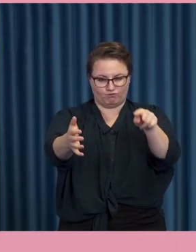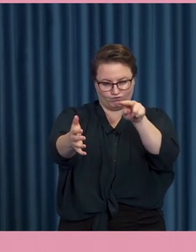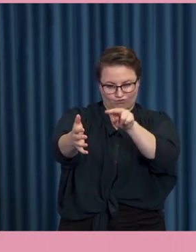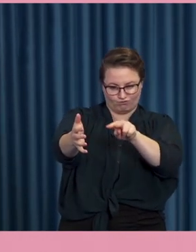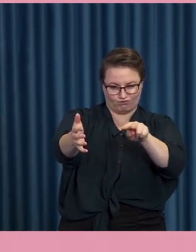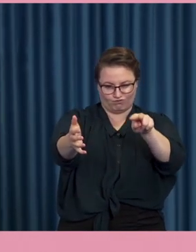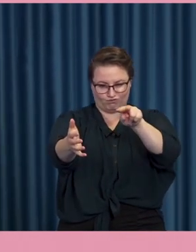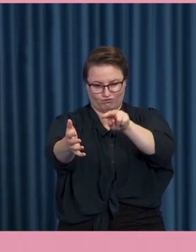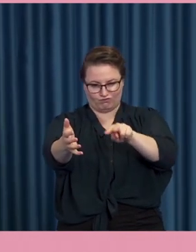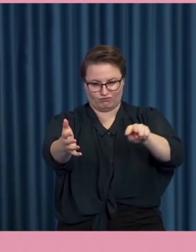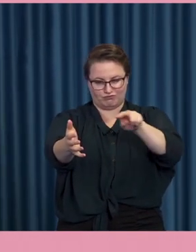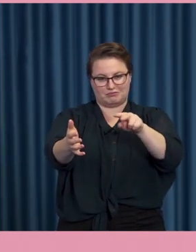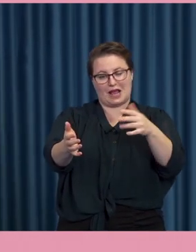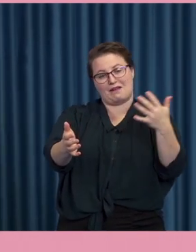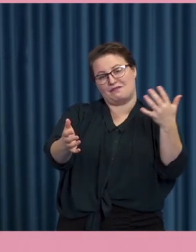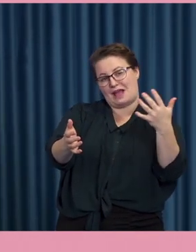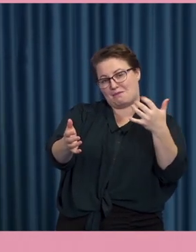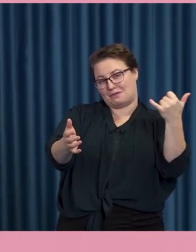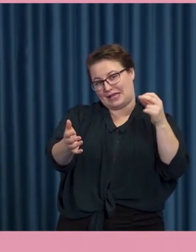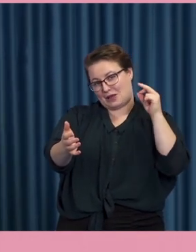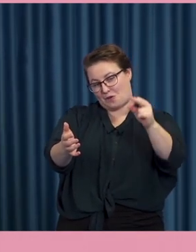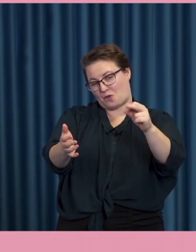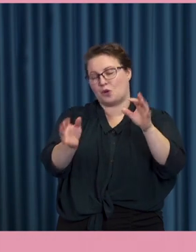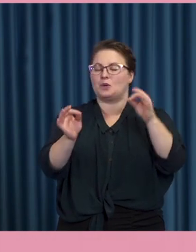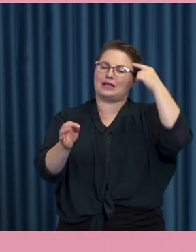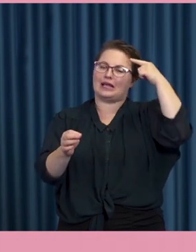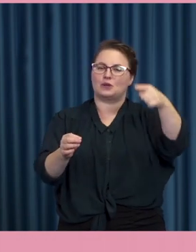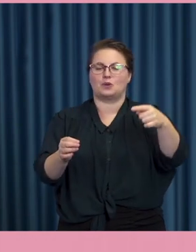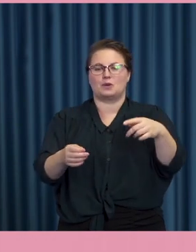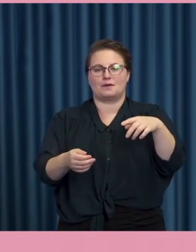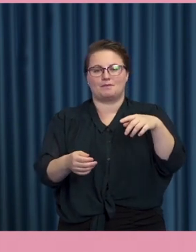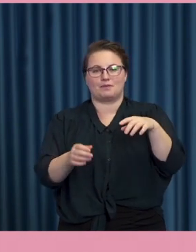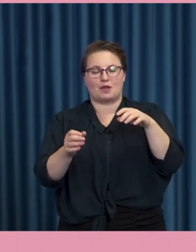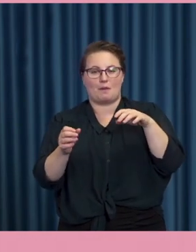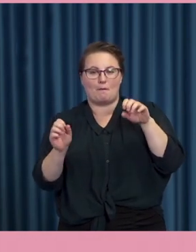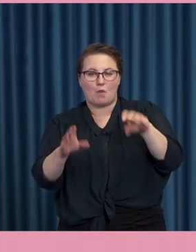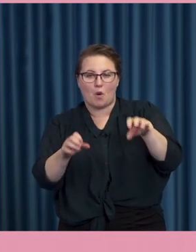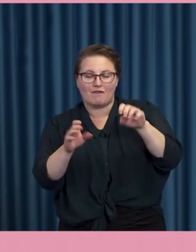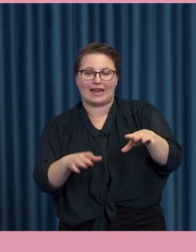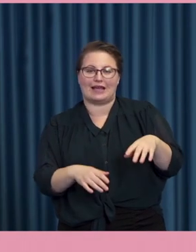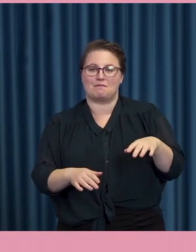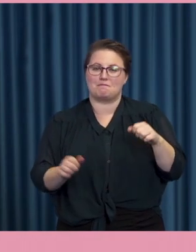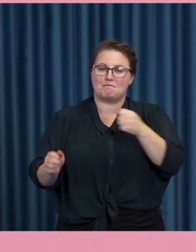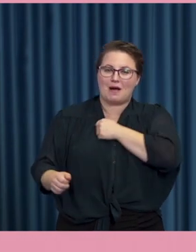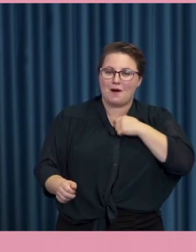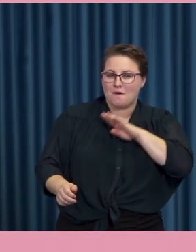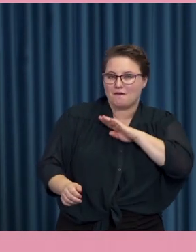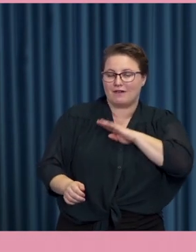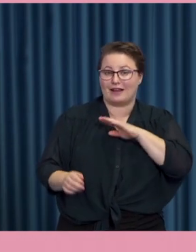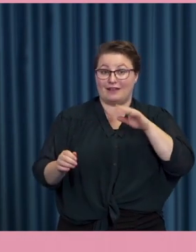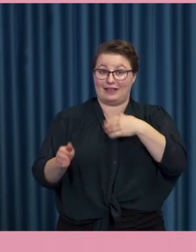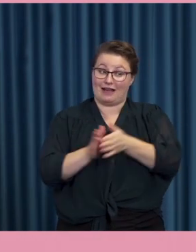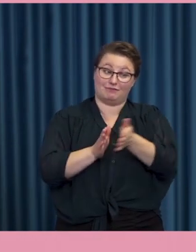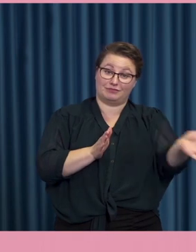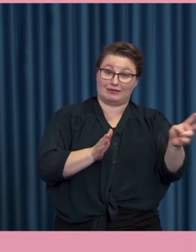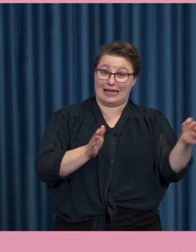och makthavare om 5-10 år? Tror du vi har lärt oss något? Tror vi har kört i diket? Vad tror du att vi befinner oss? Nu kommer